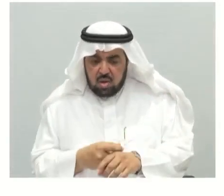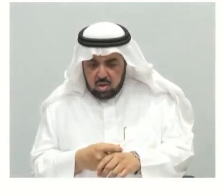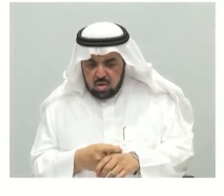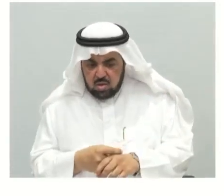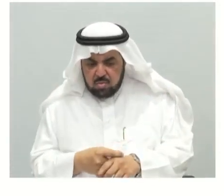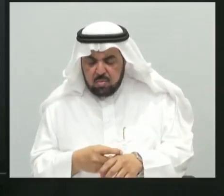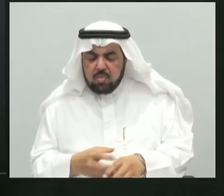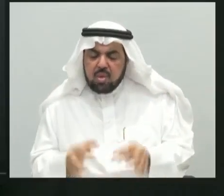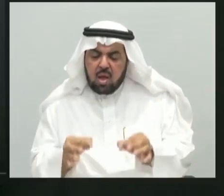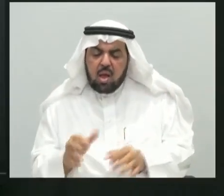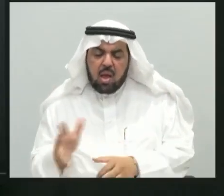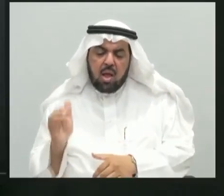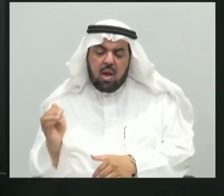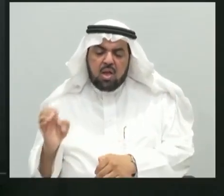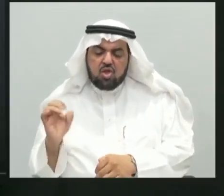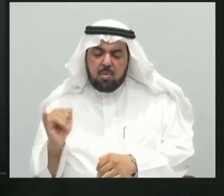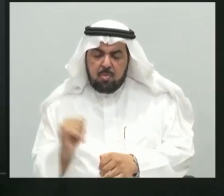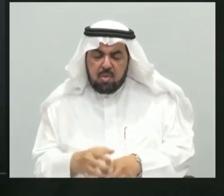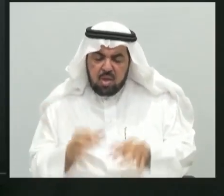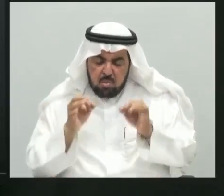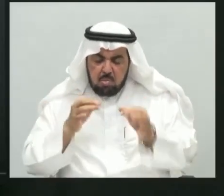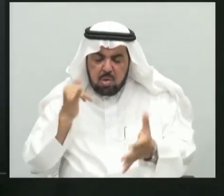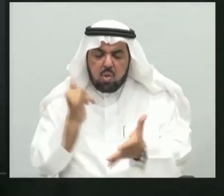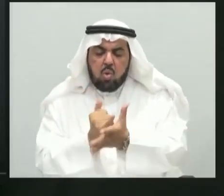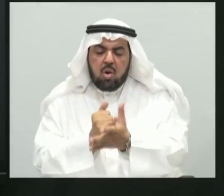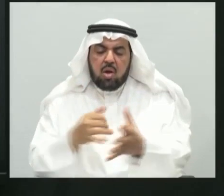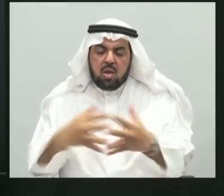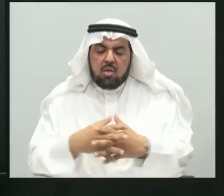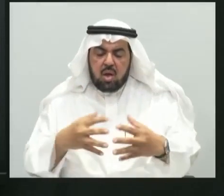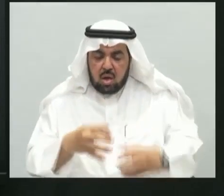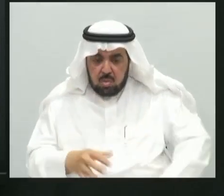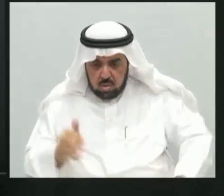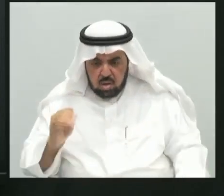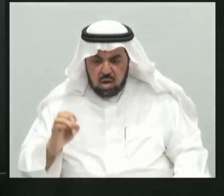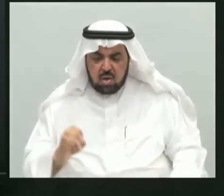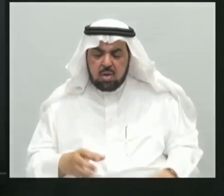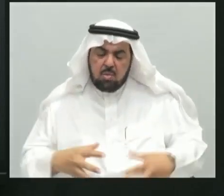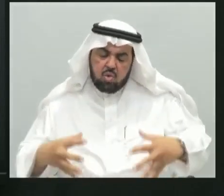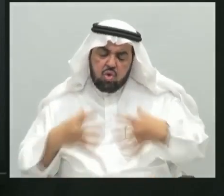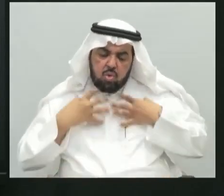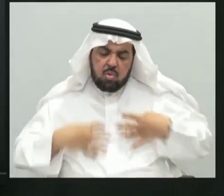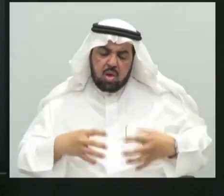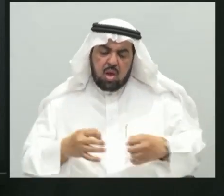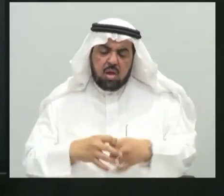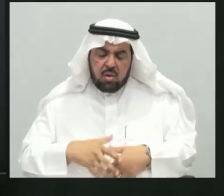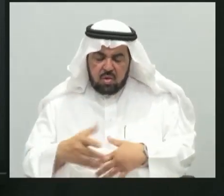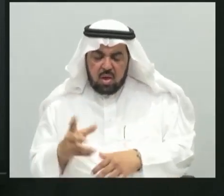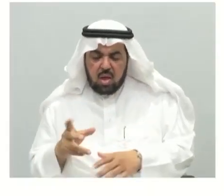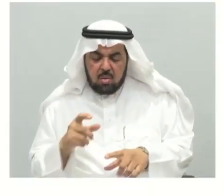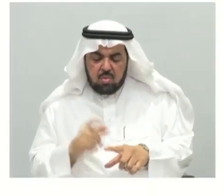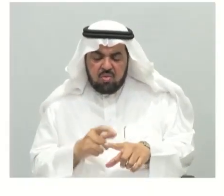هو المسؤول عن تحديد العلاقه بين حجم العضله وسمك الهيكل الخارجي في